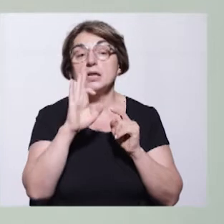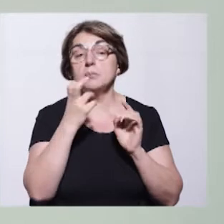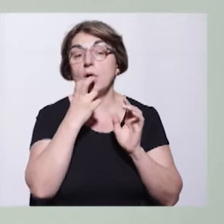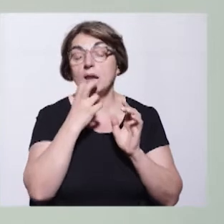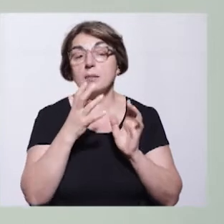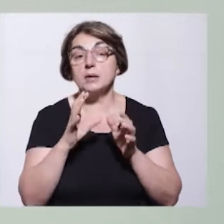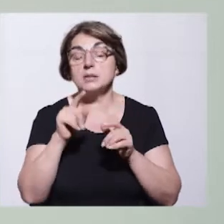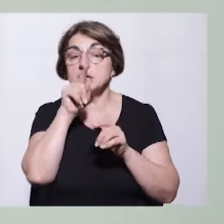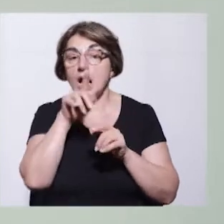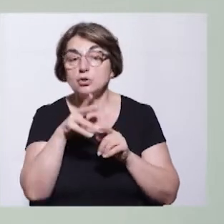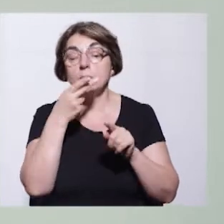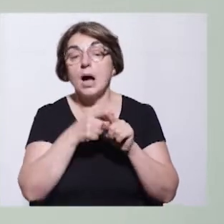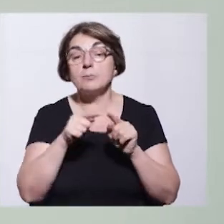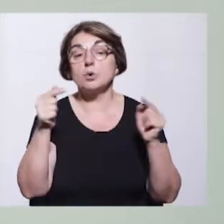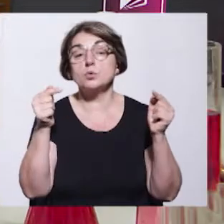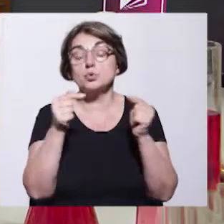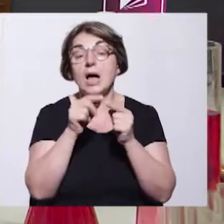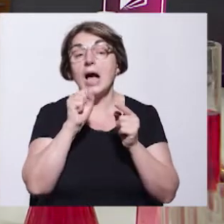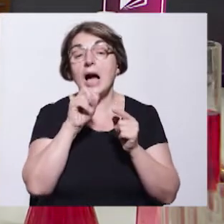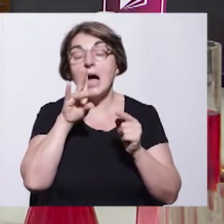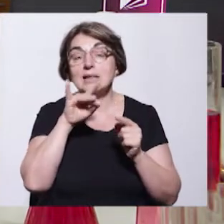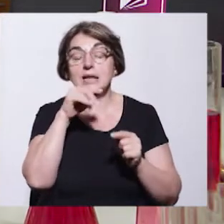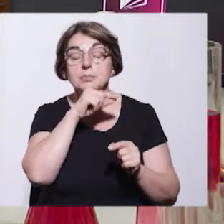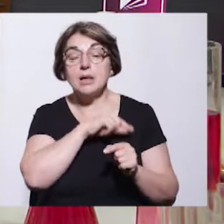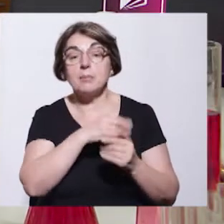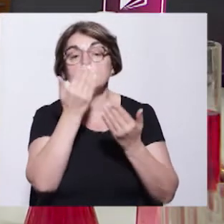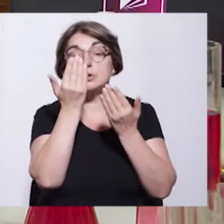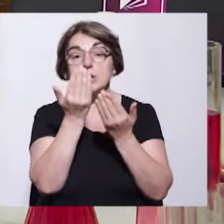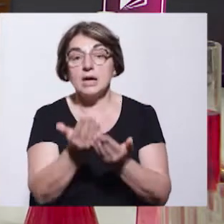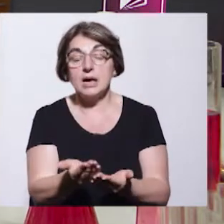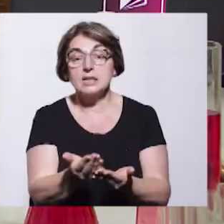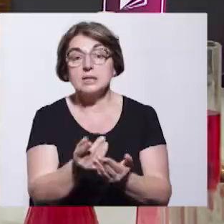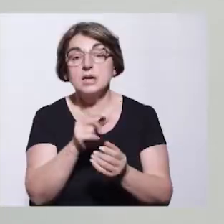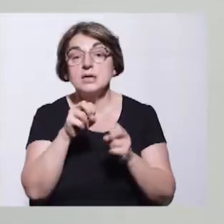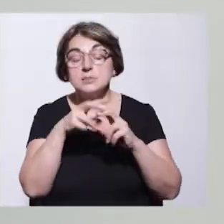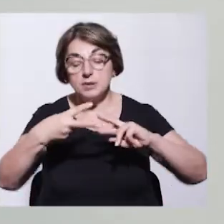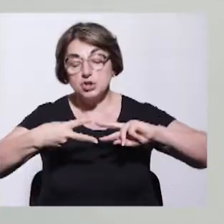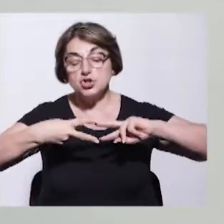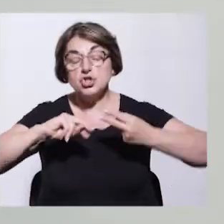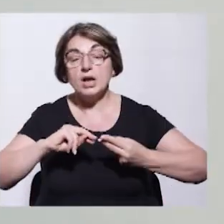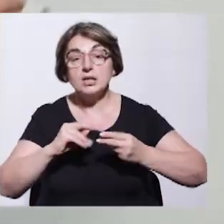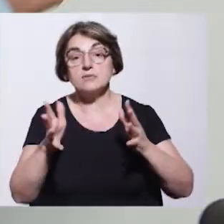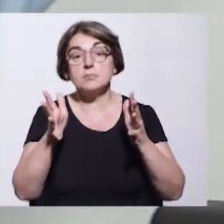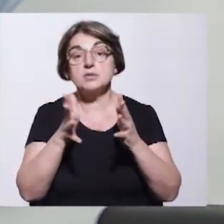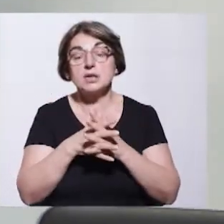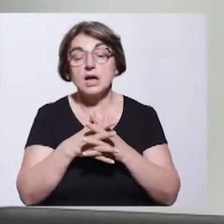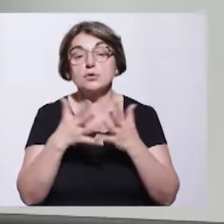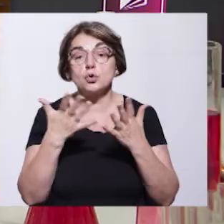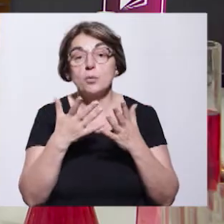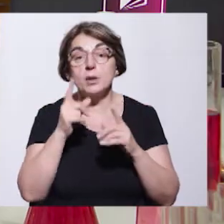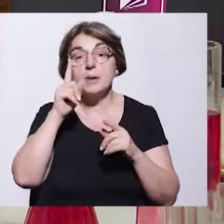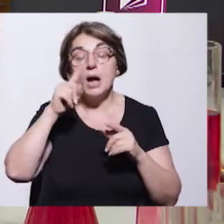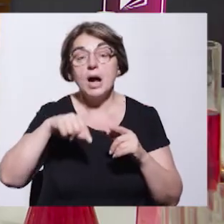და სწორედ ამიტომ ალკანებისათვის დამახასიათებელია ჩანაცვლების რეაქციები, რომელიც